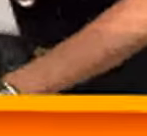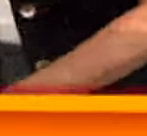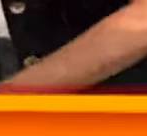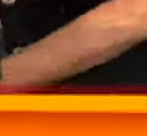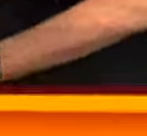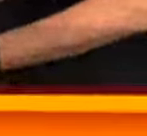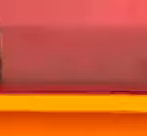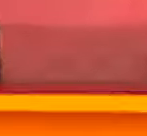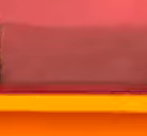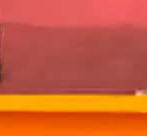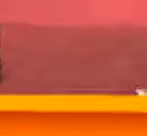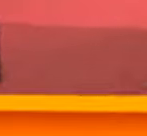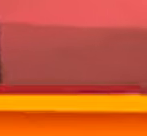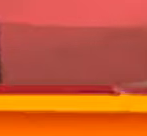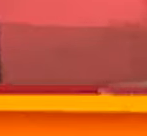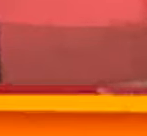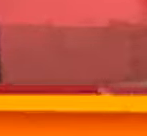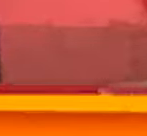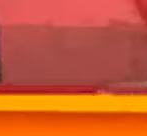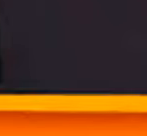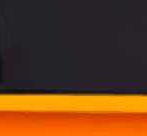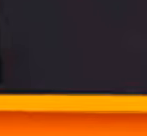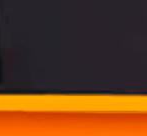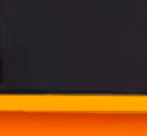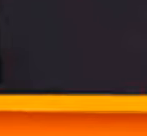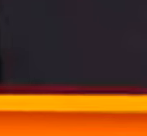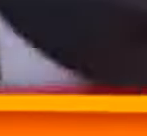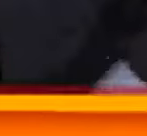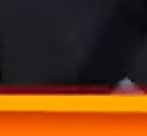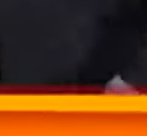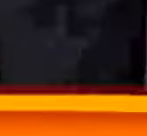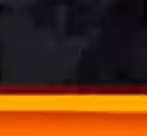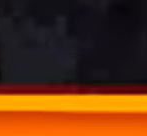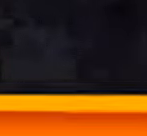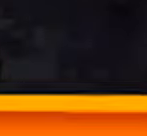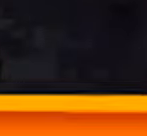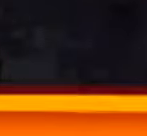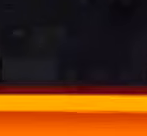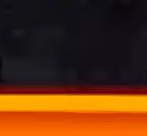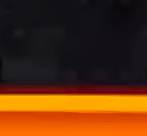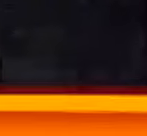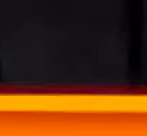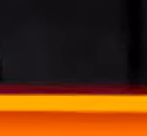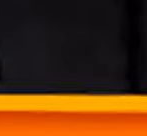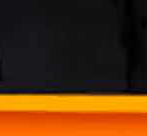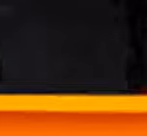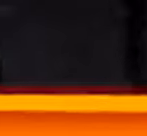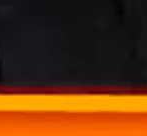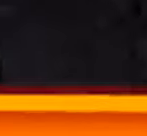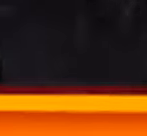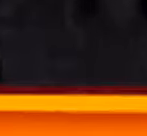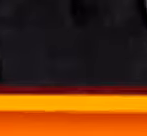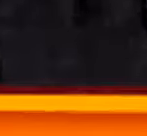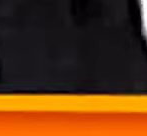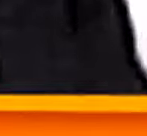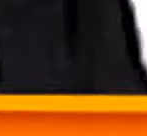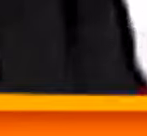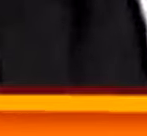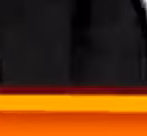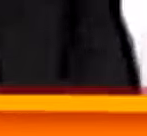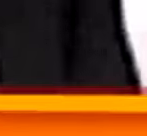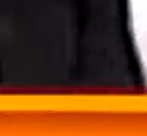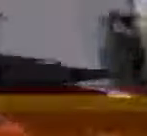At kilalanin ang bagong kapatid na makakasama natin sa frontline ng mga balita.